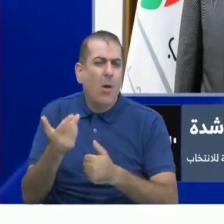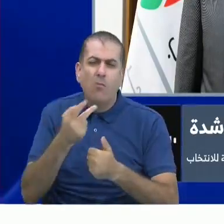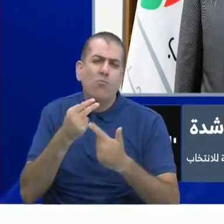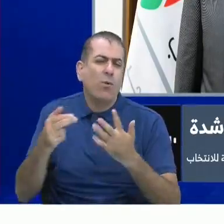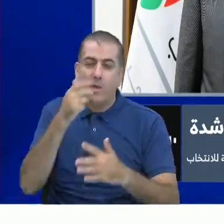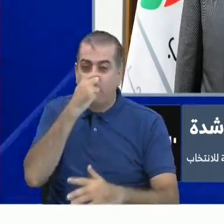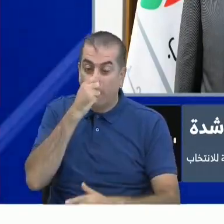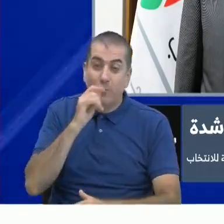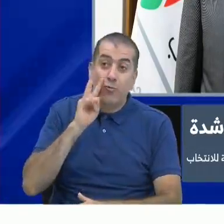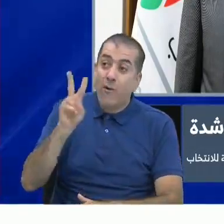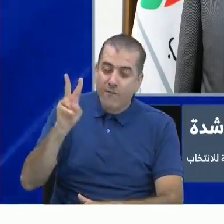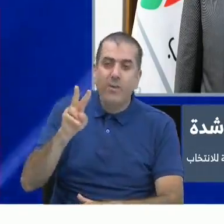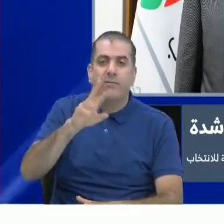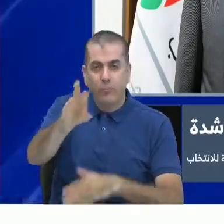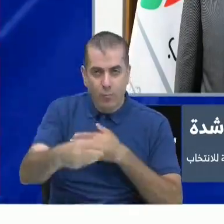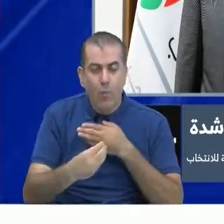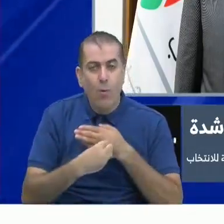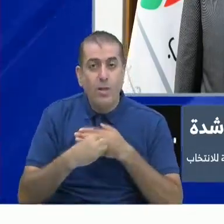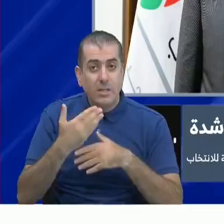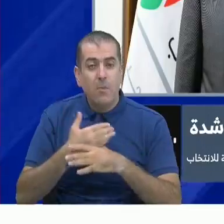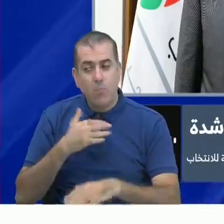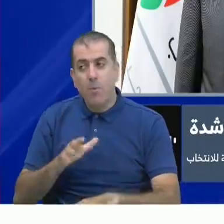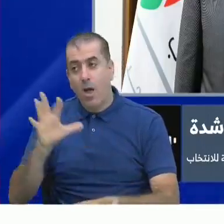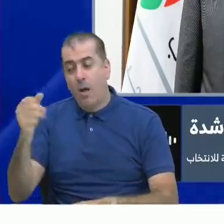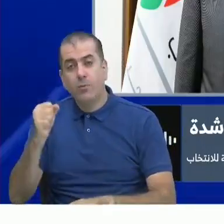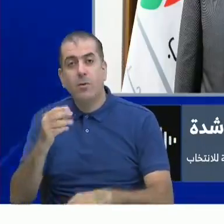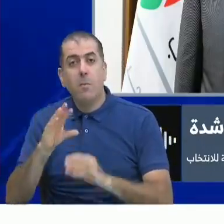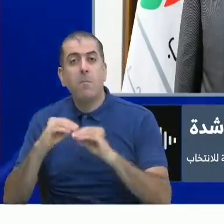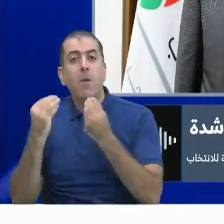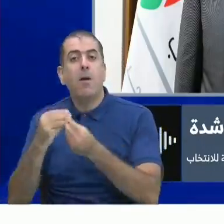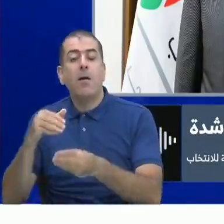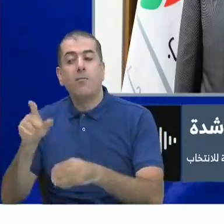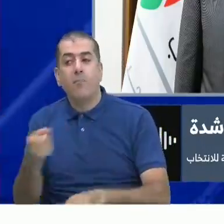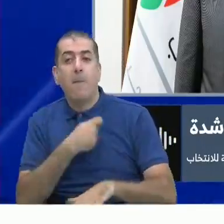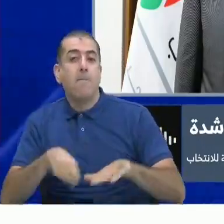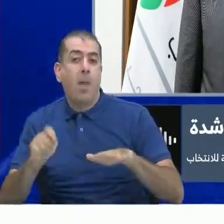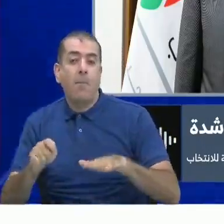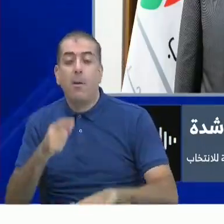يمكن إحالتها إلى القضاء، أو غير جسيمة يمكن التعامل معها